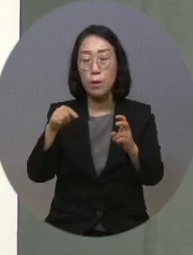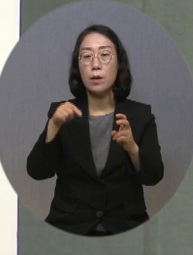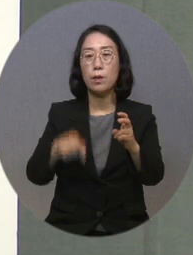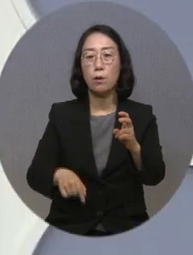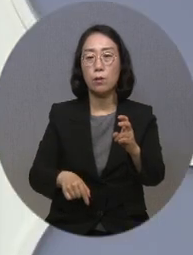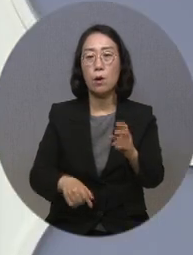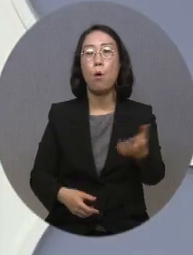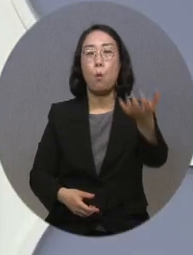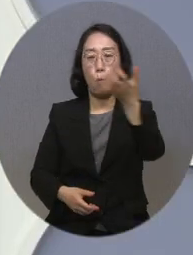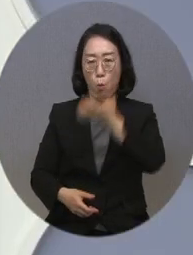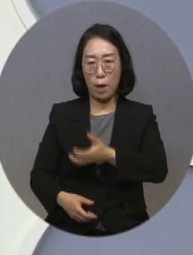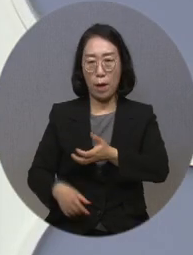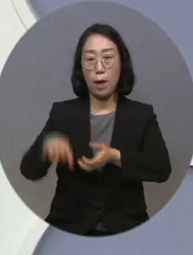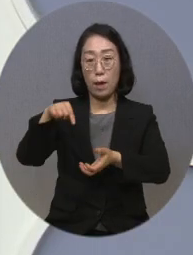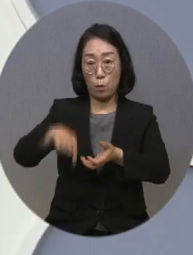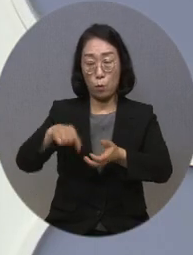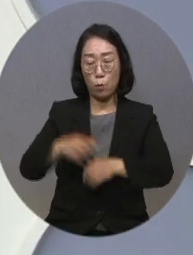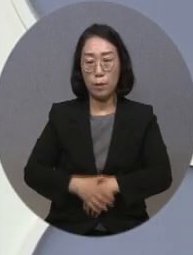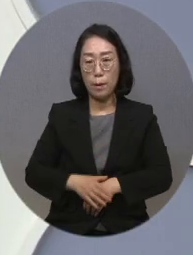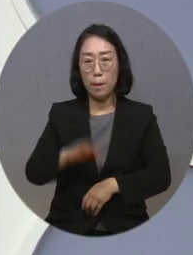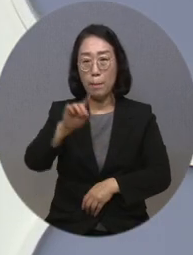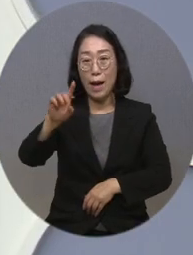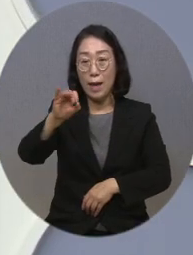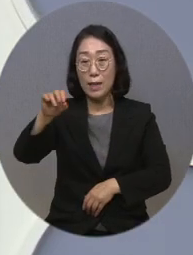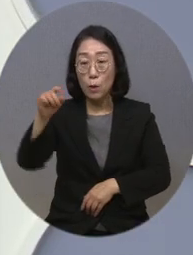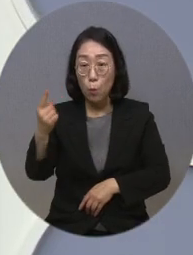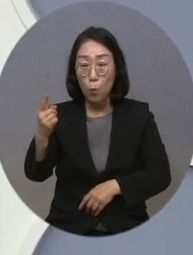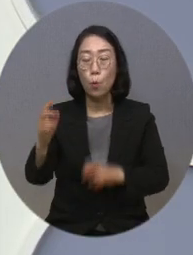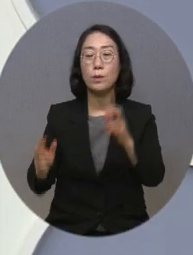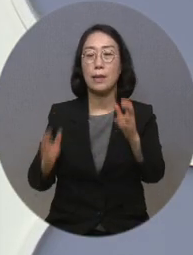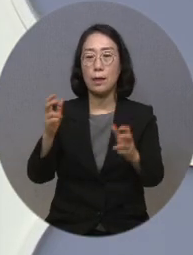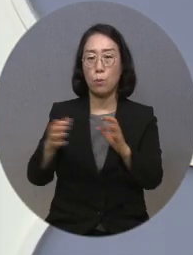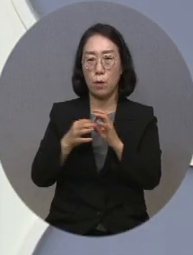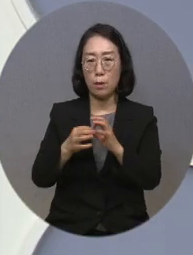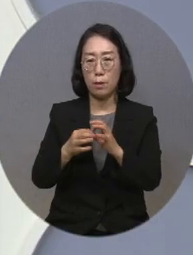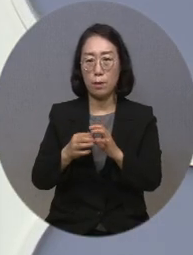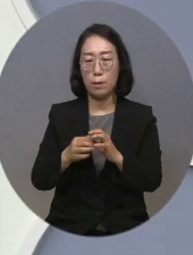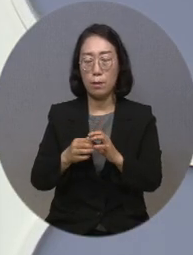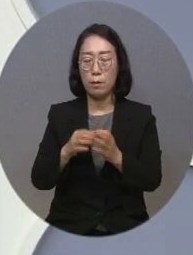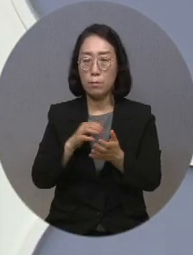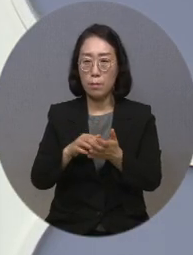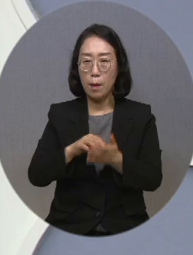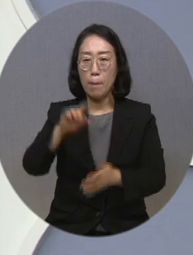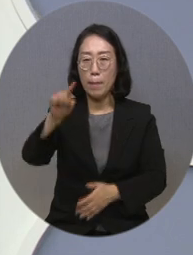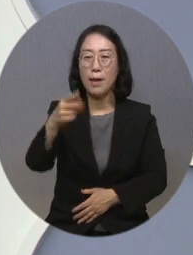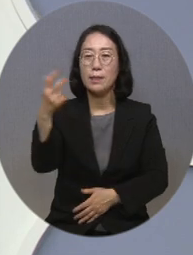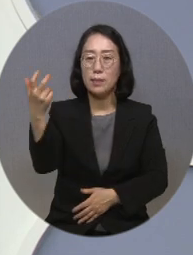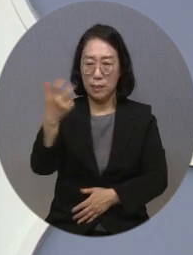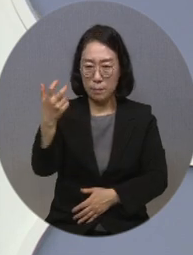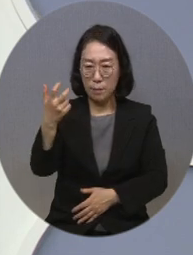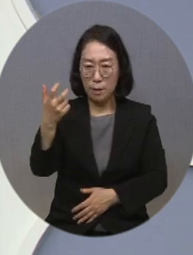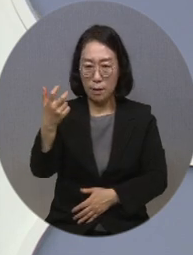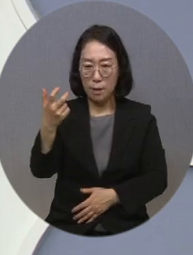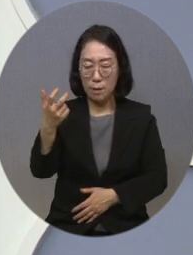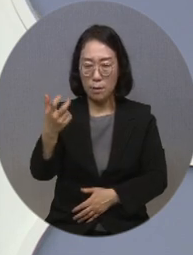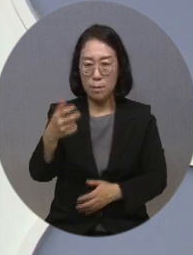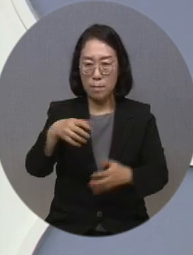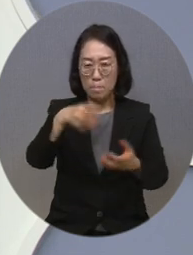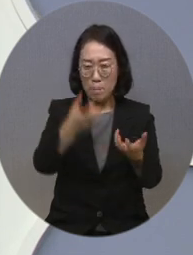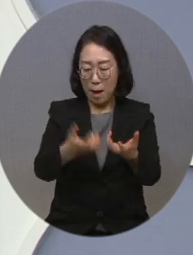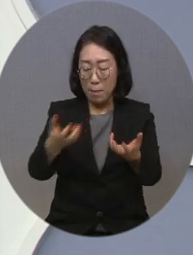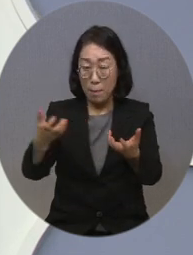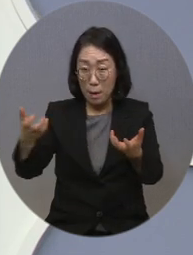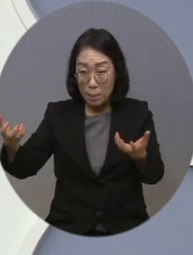했고요. 네. 또 그 바이오 산업 쪽에 저희가 한 170개 업체를 유치를 했기 때문에